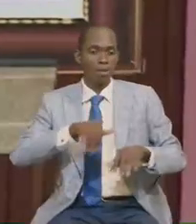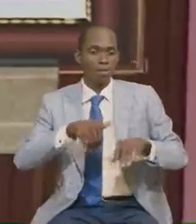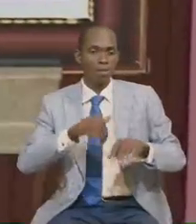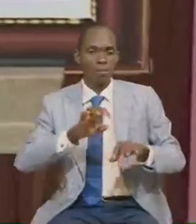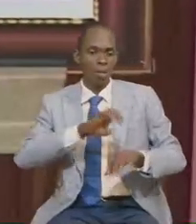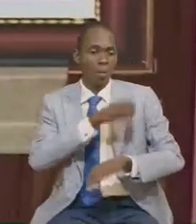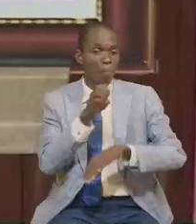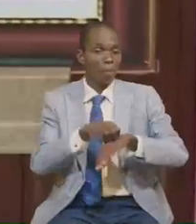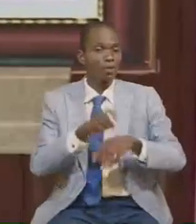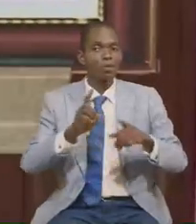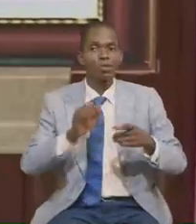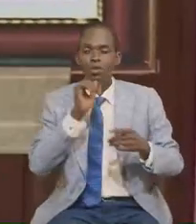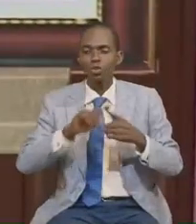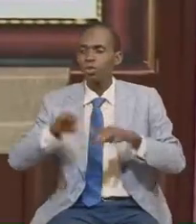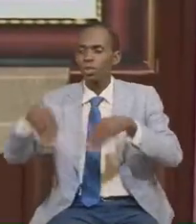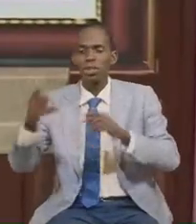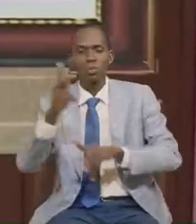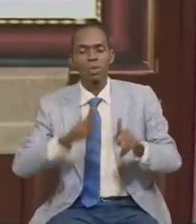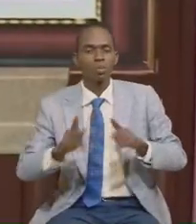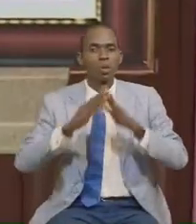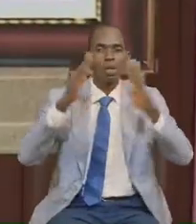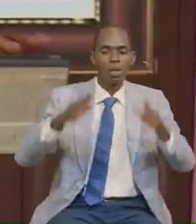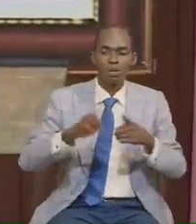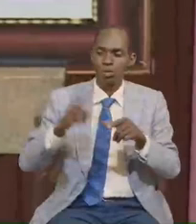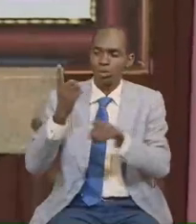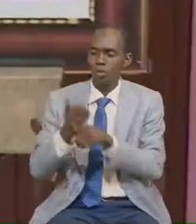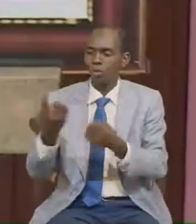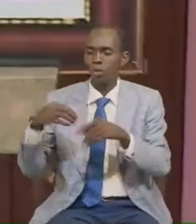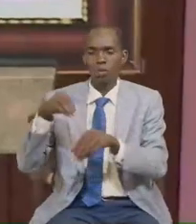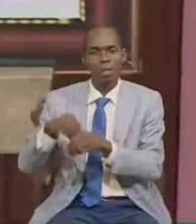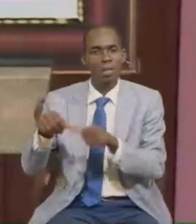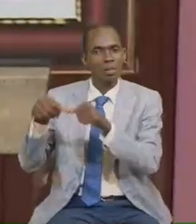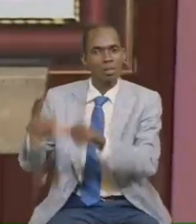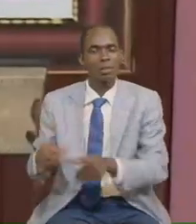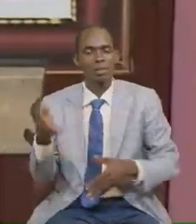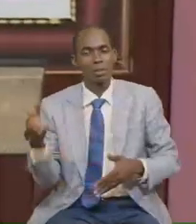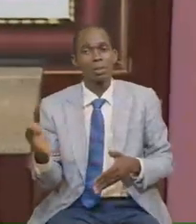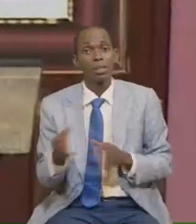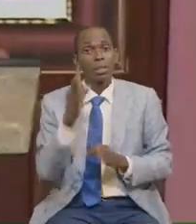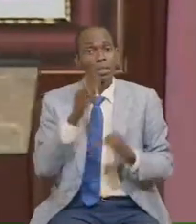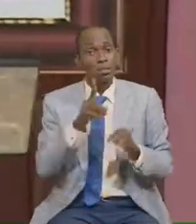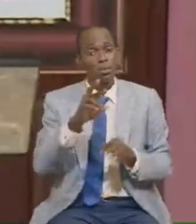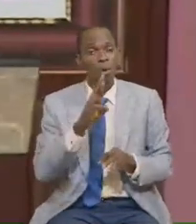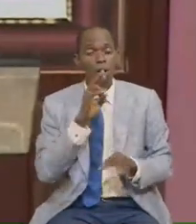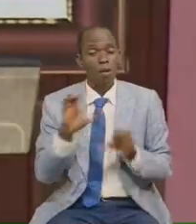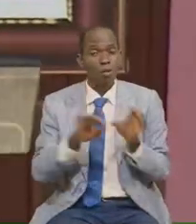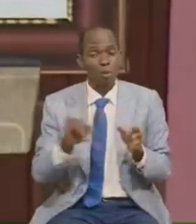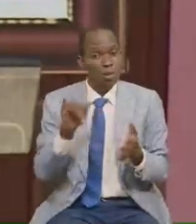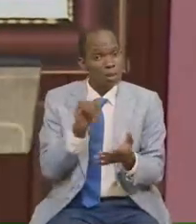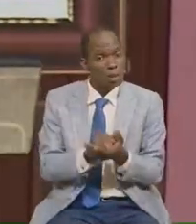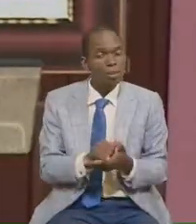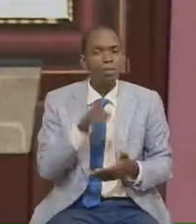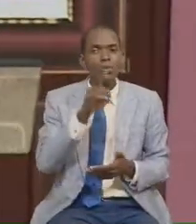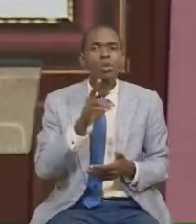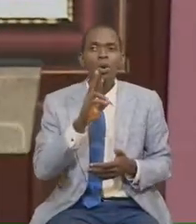par-ci par-là à ceux qui viennent simplement et qui veulent le logement. Si tu le fais, tu es en train de donner ce